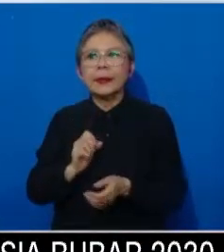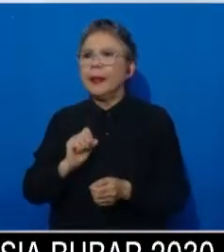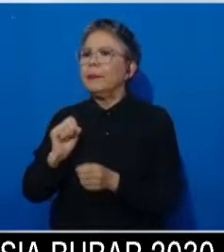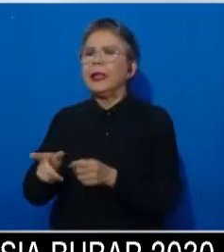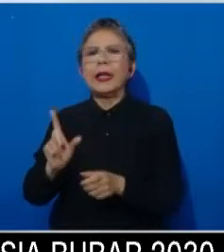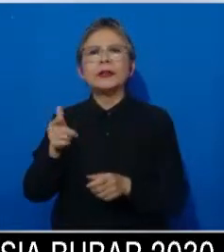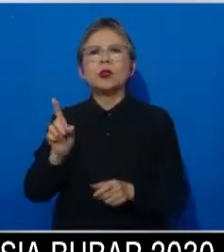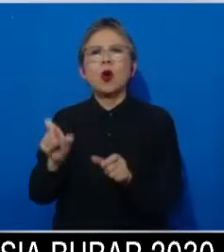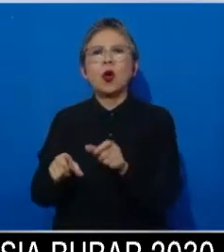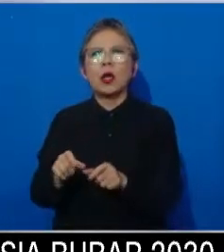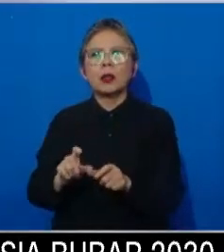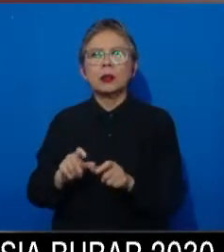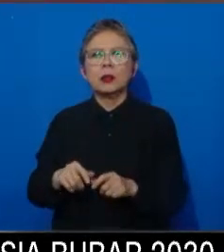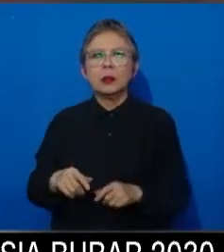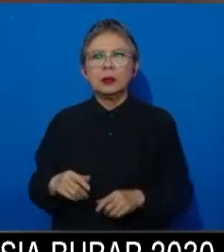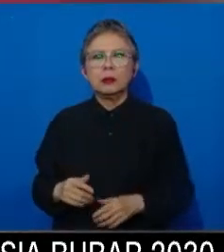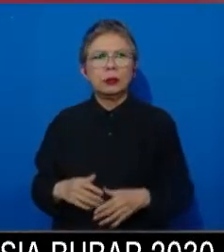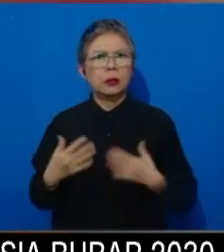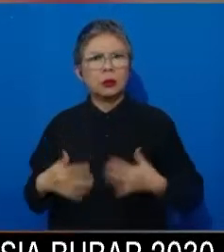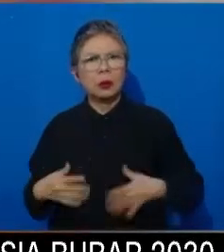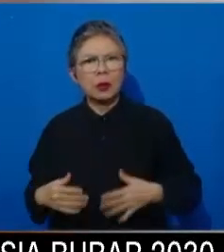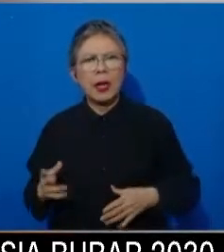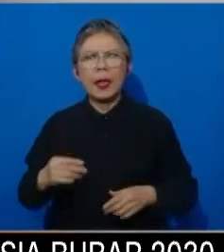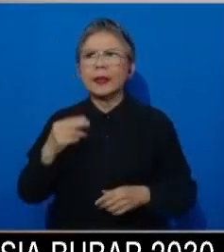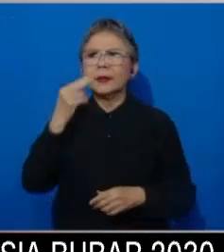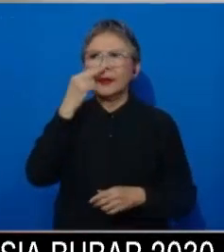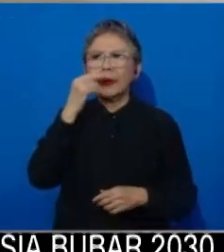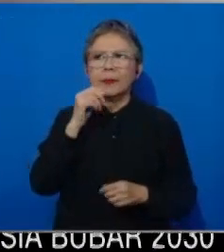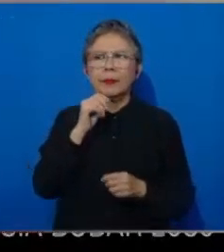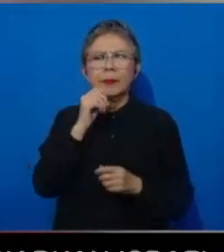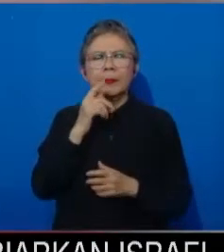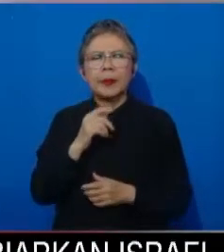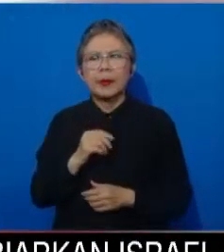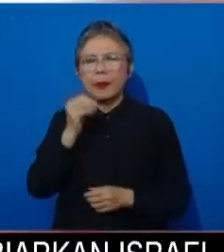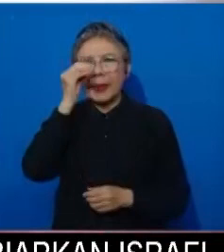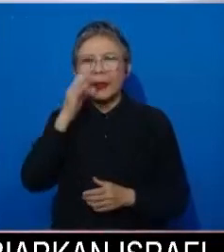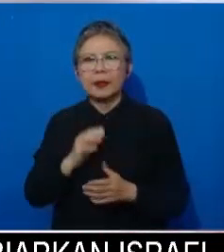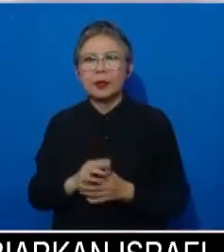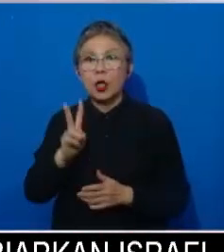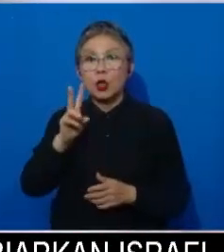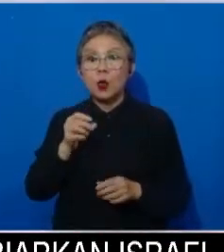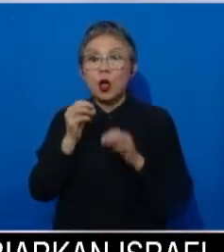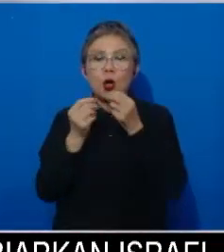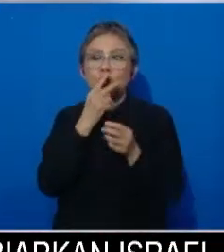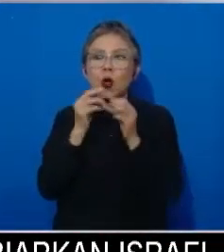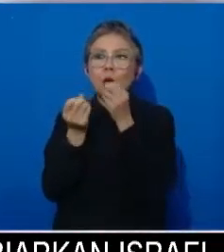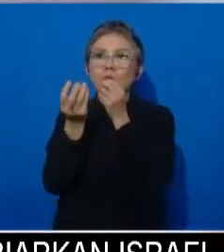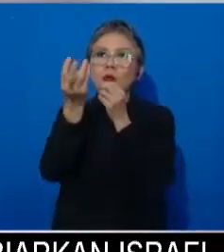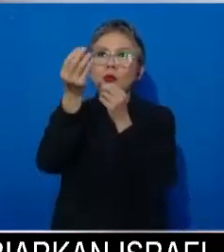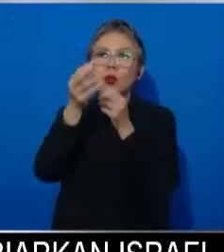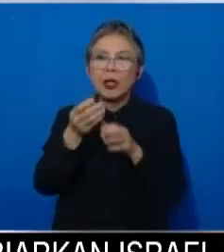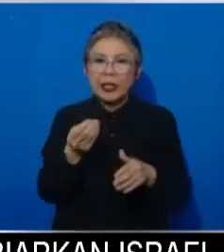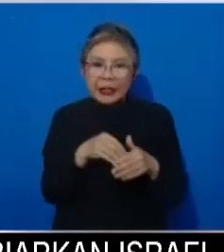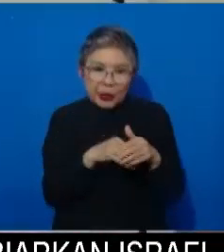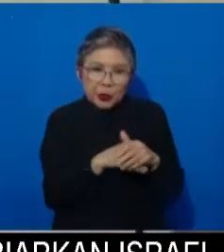dari seseorang saat menuju sekolah pada Senin pagi. Dalam video ini, dua rokok elektrik disembunyikan di sela-sela rumput